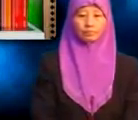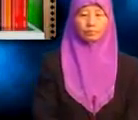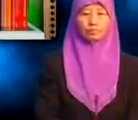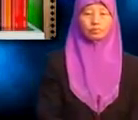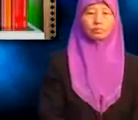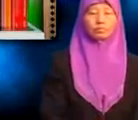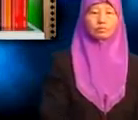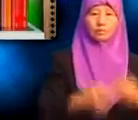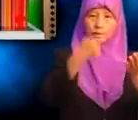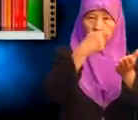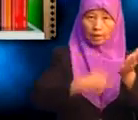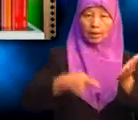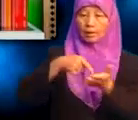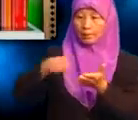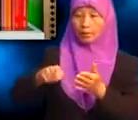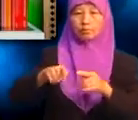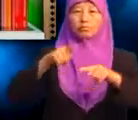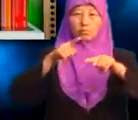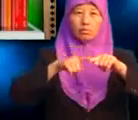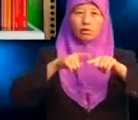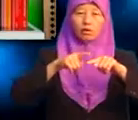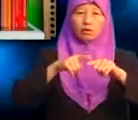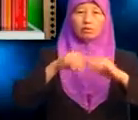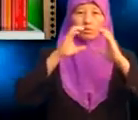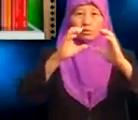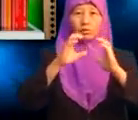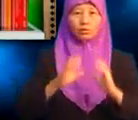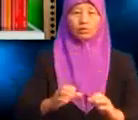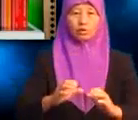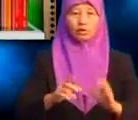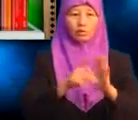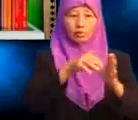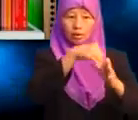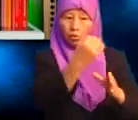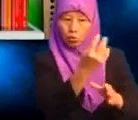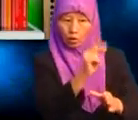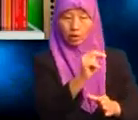Kadar peratus pembayarannya bergantung kepada cara-cara penghasilannya.